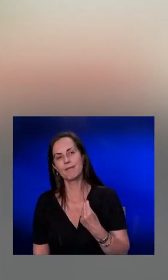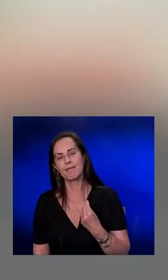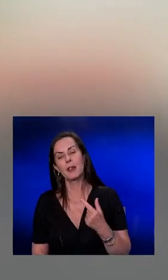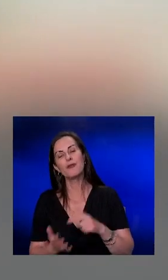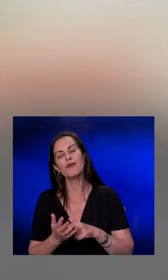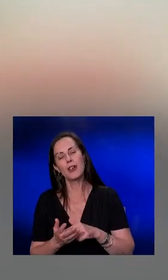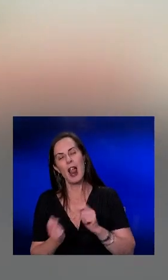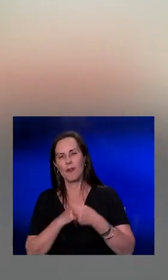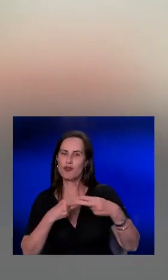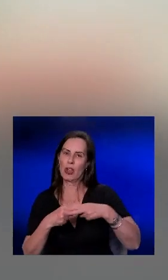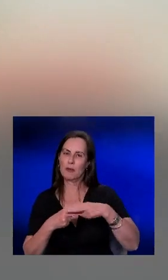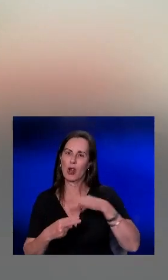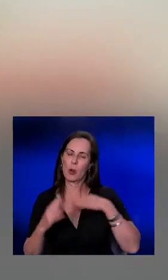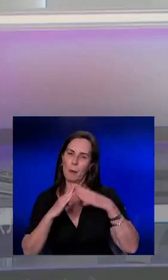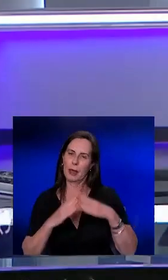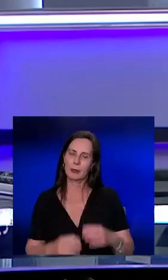כדי להיות שכננו.